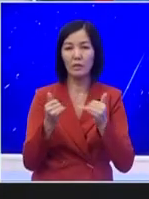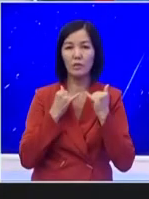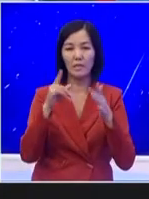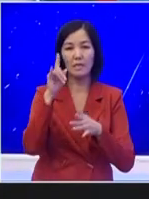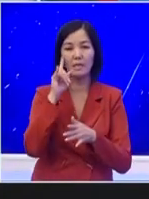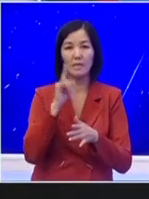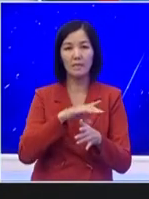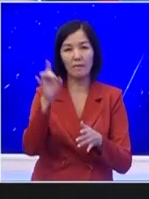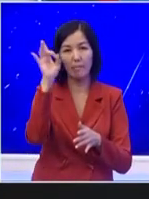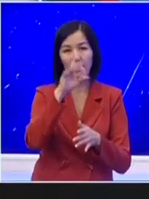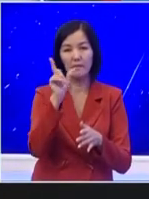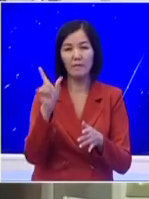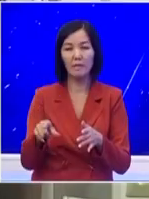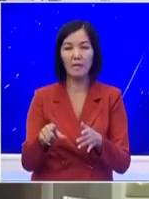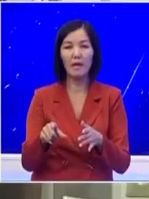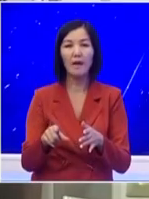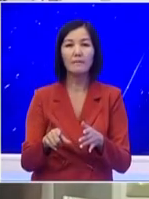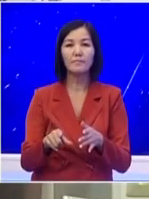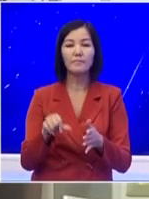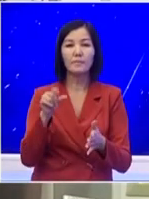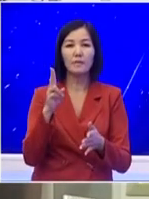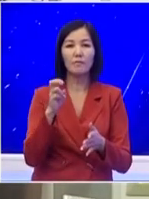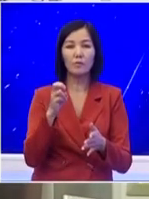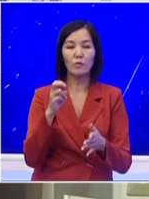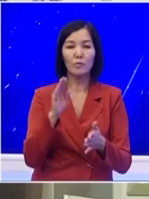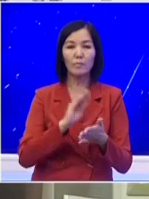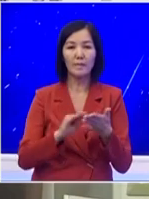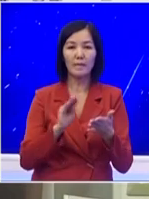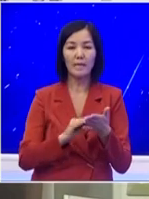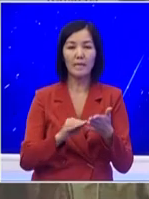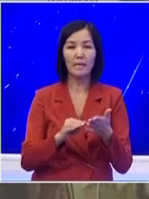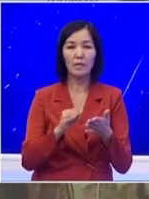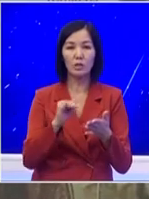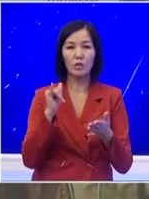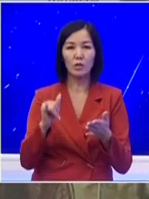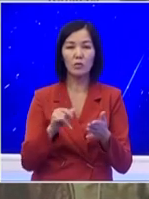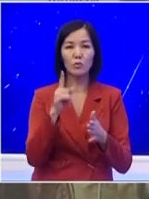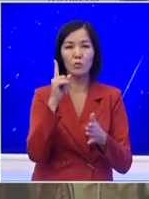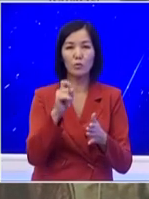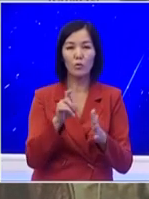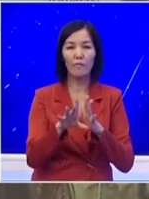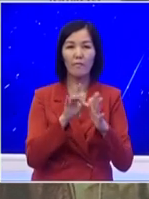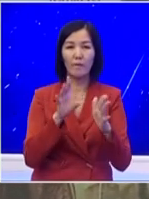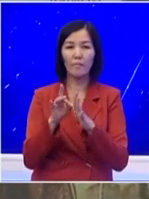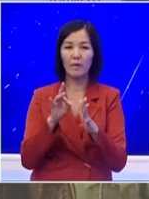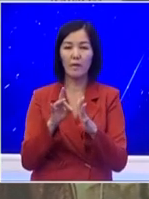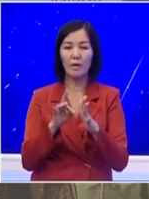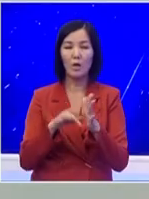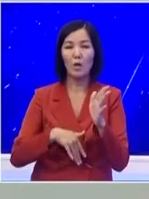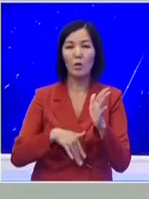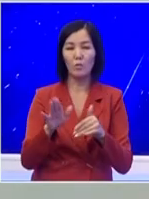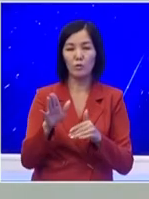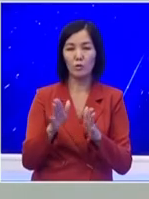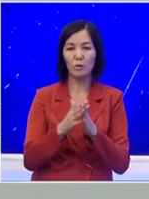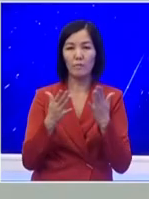казахского просветителя. Участие в нем приняли около 200 писателей Семиречья, но только 100 из них удостоились чести стать соавторами